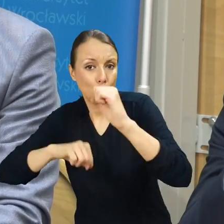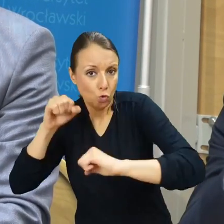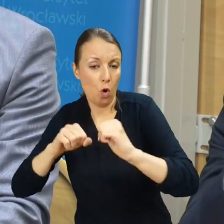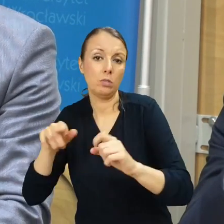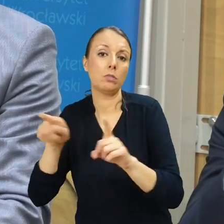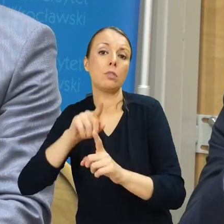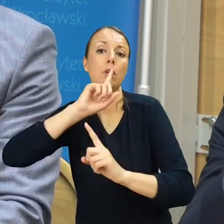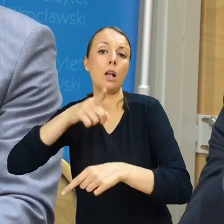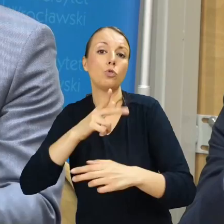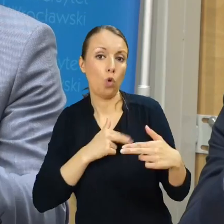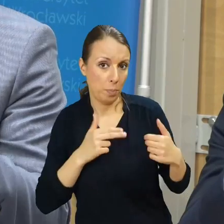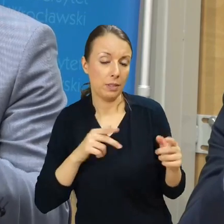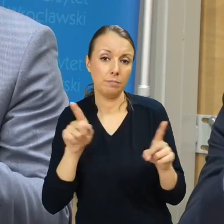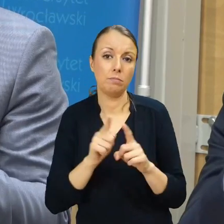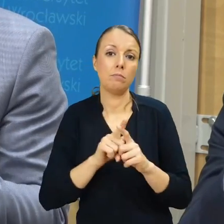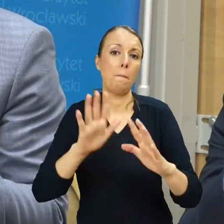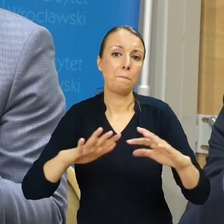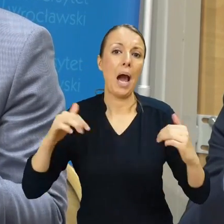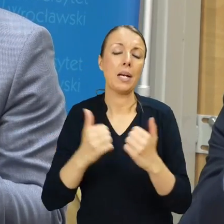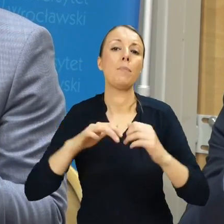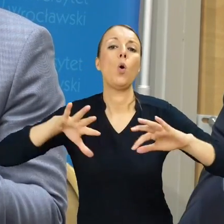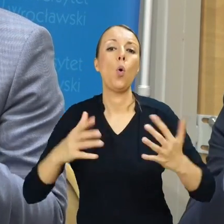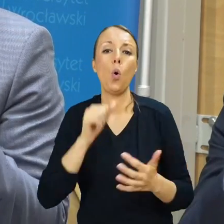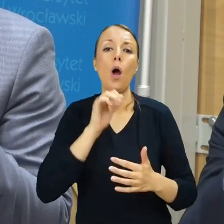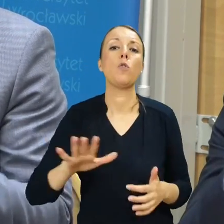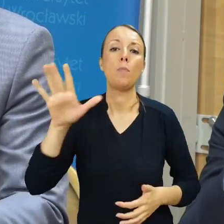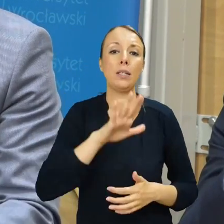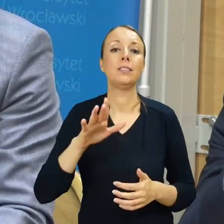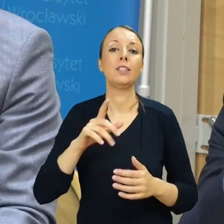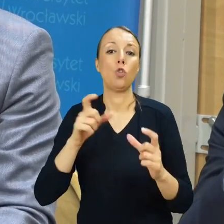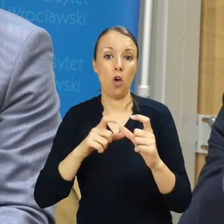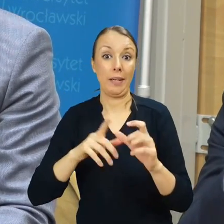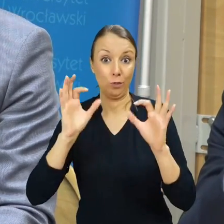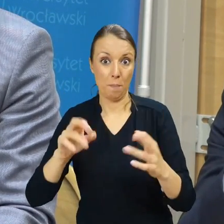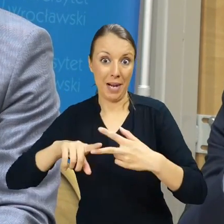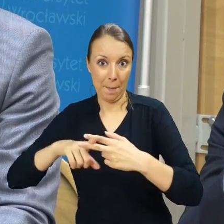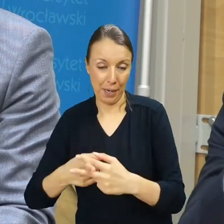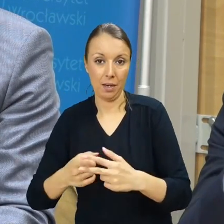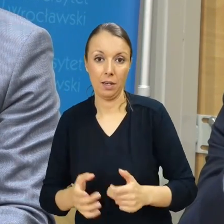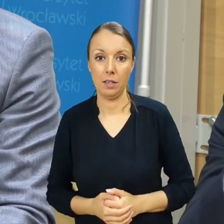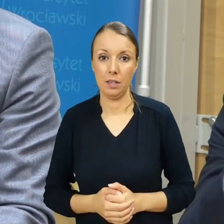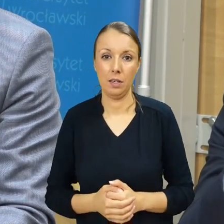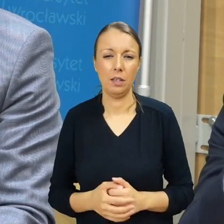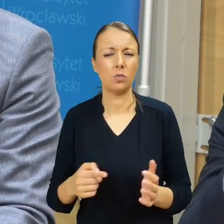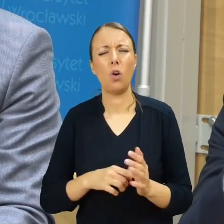przecież parlamentu, aby Europejski Kodeks Dobrej Administracji, to jest ten z